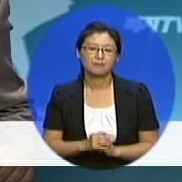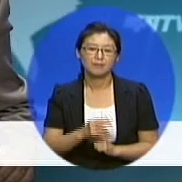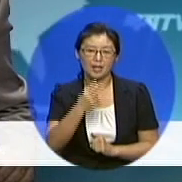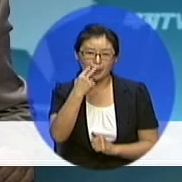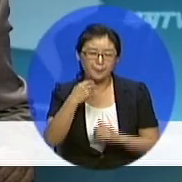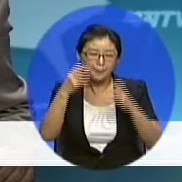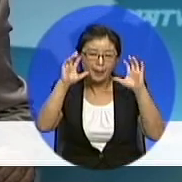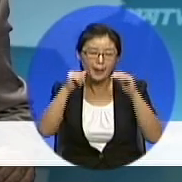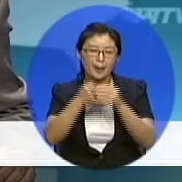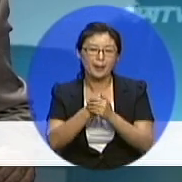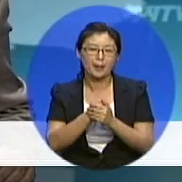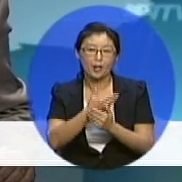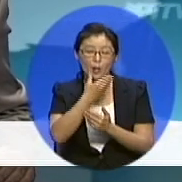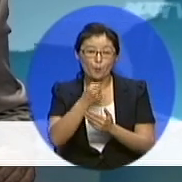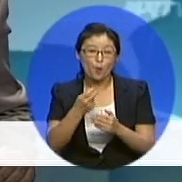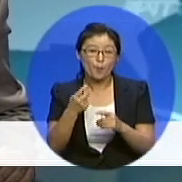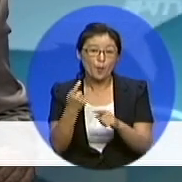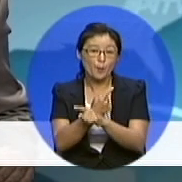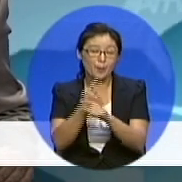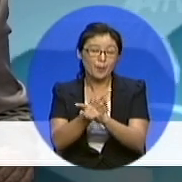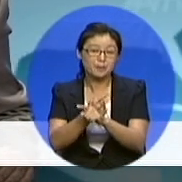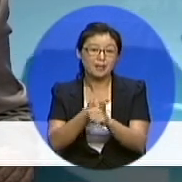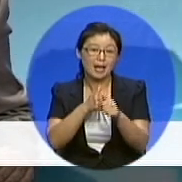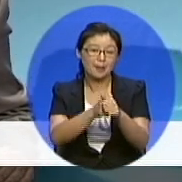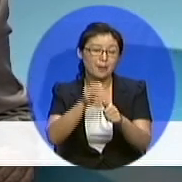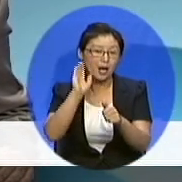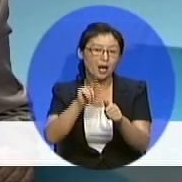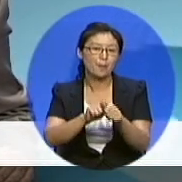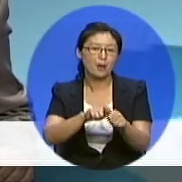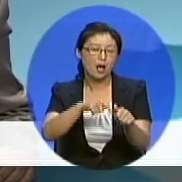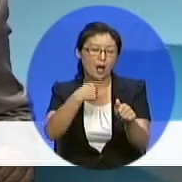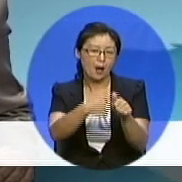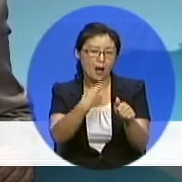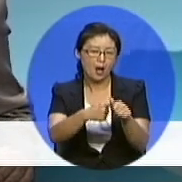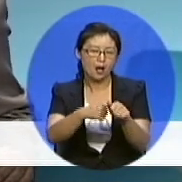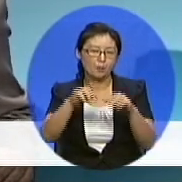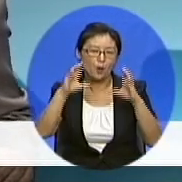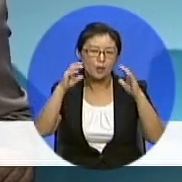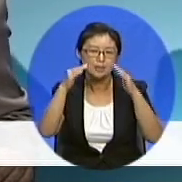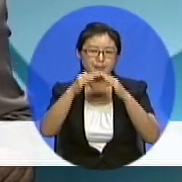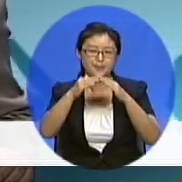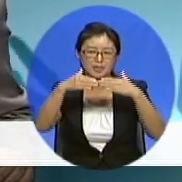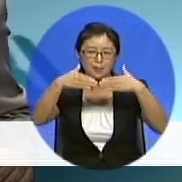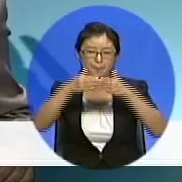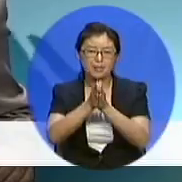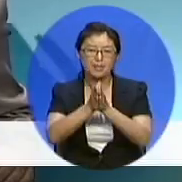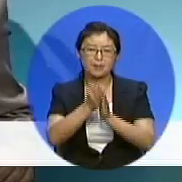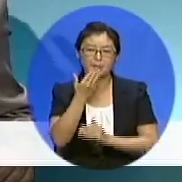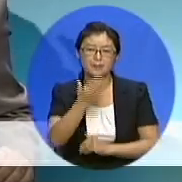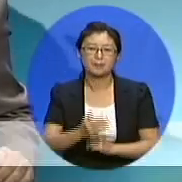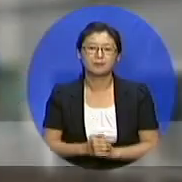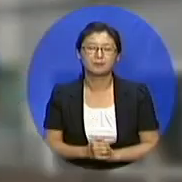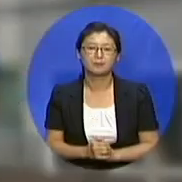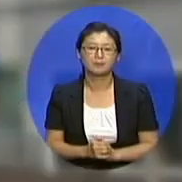영유아보육법 시행규칙이 개정 시행됨에 따라 앞으로는 아동학대 어린이집은 최대 시설 폐쇄까지